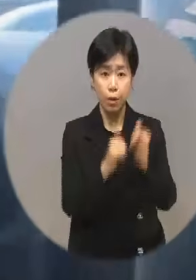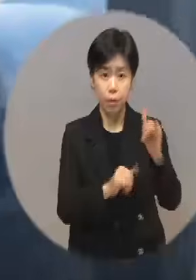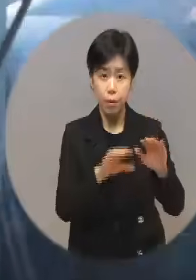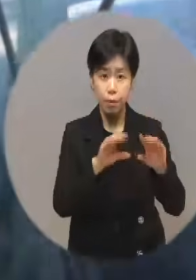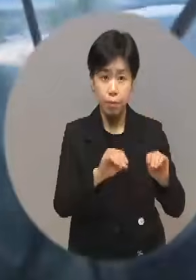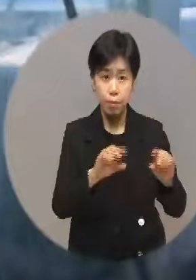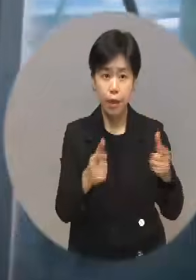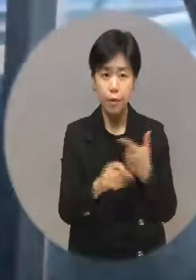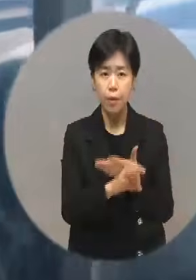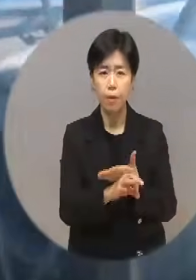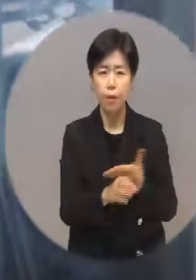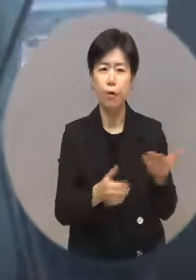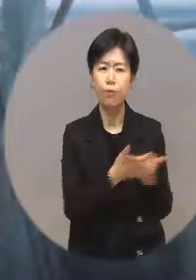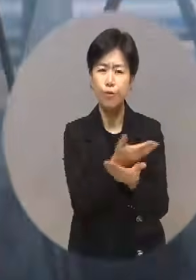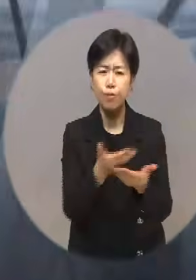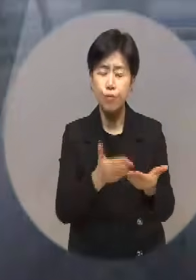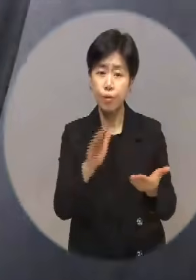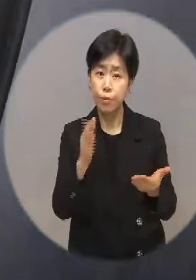나아갈 것인가?